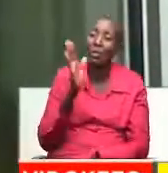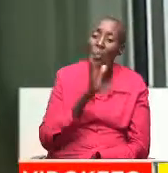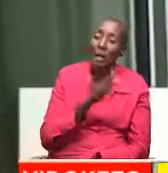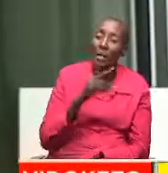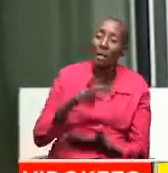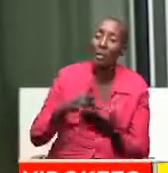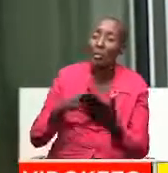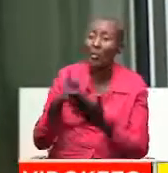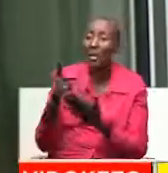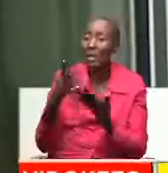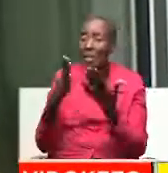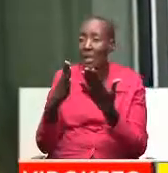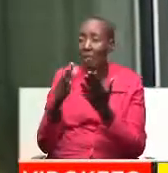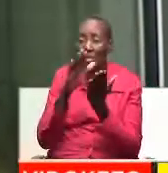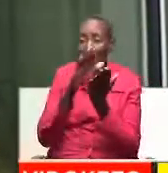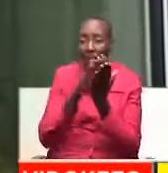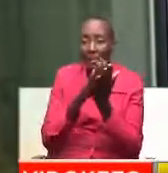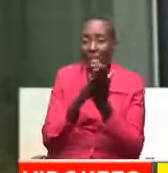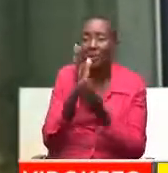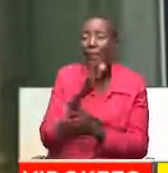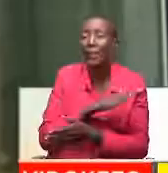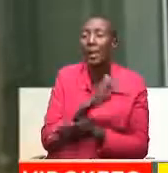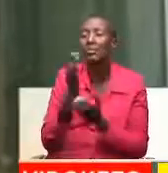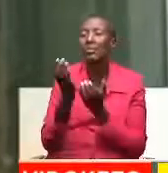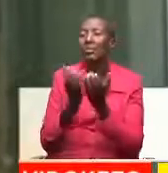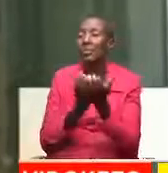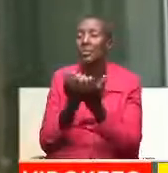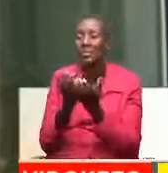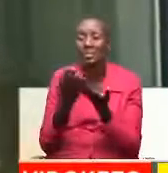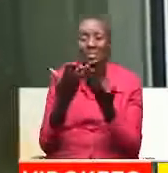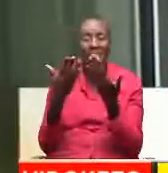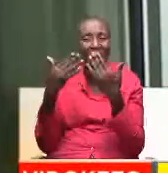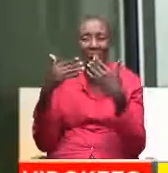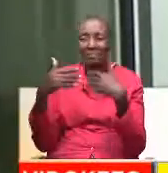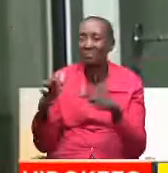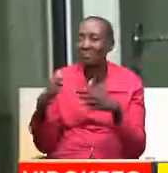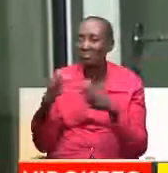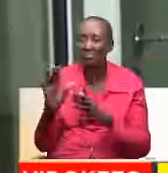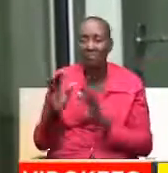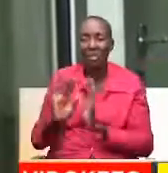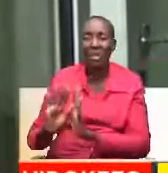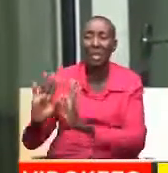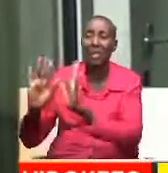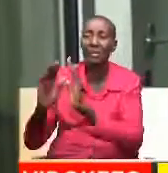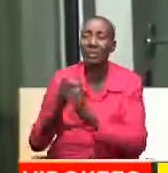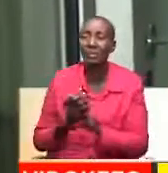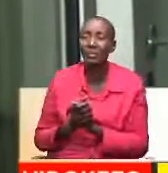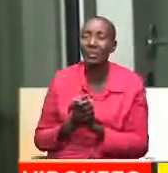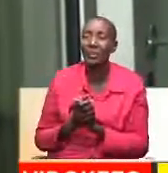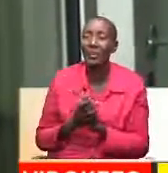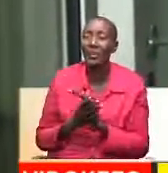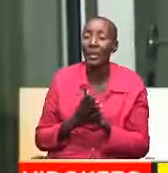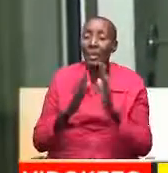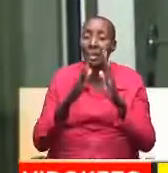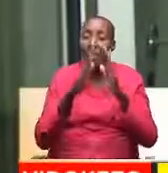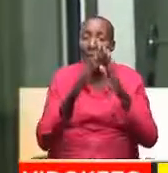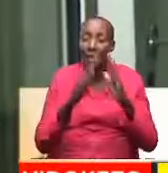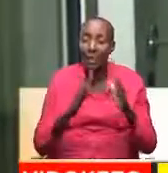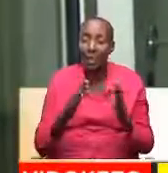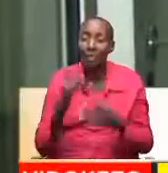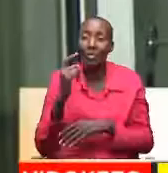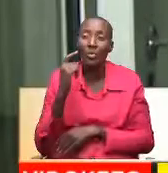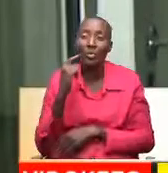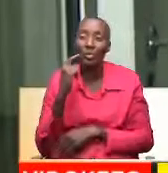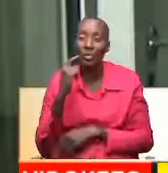pesa zile wanaweka, wanarudisha kwa biashara, wanaona ni hasara tu, wanaacha nyumba. Nyumba ile tulikuwa tunalipisa